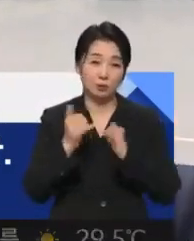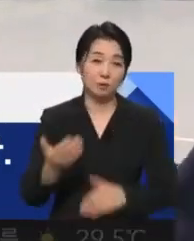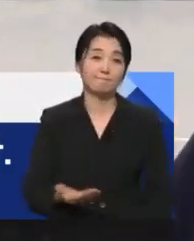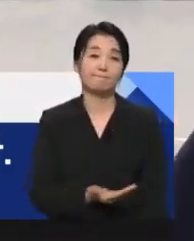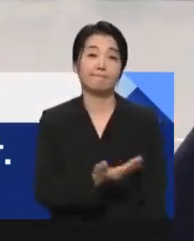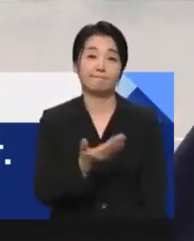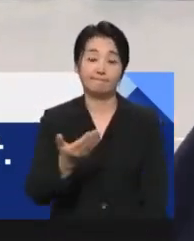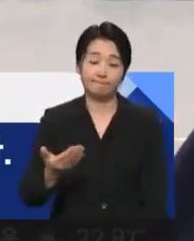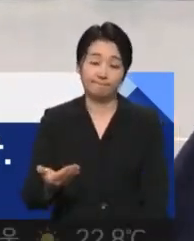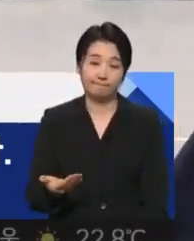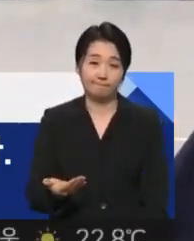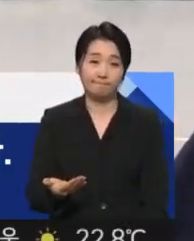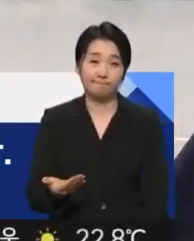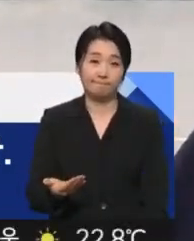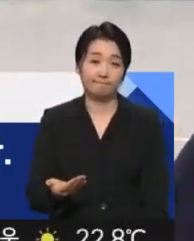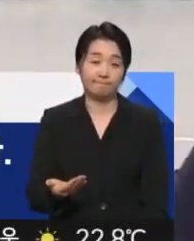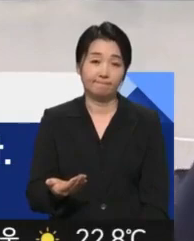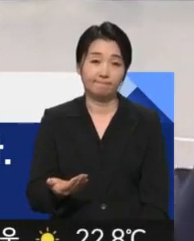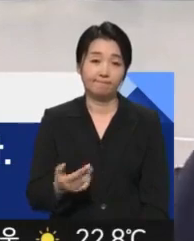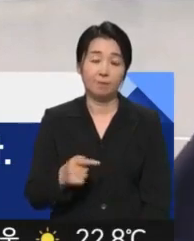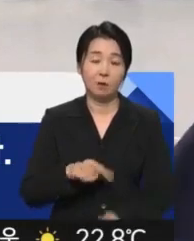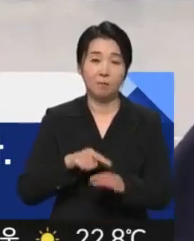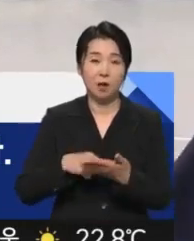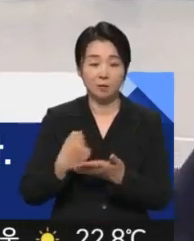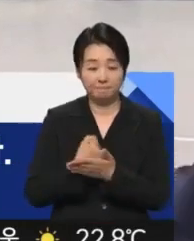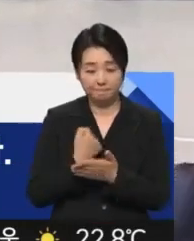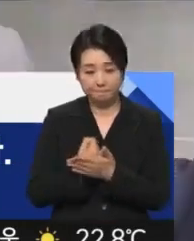여러분들께 깊은 애도의 마음을